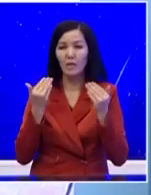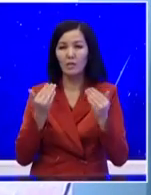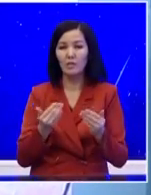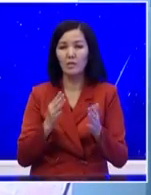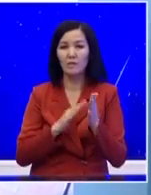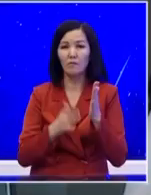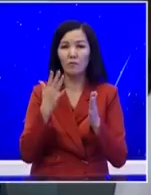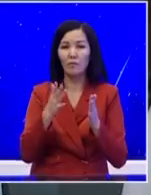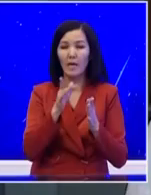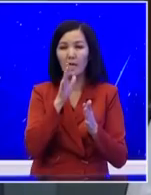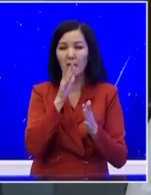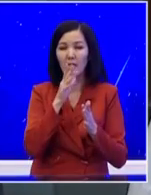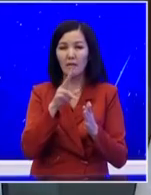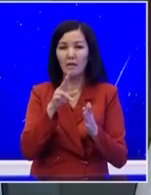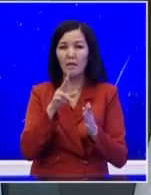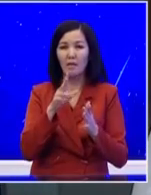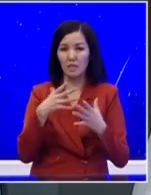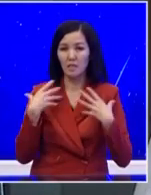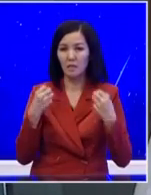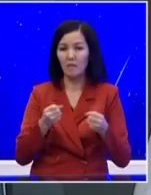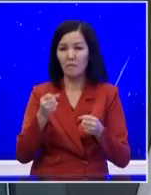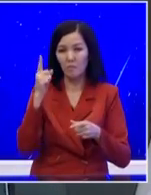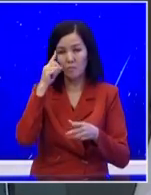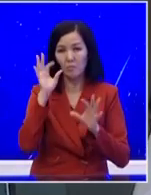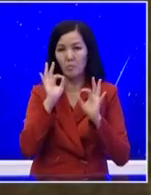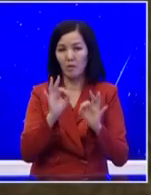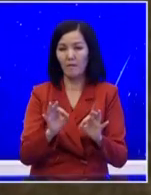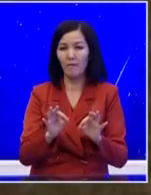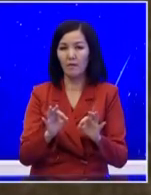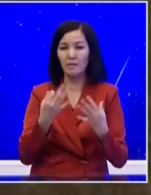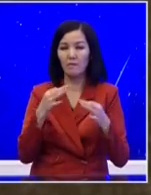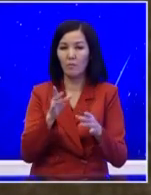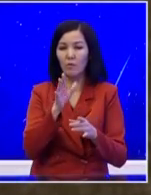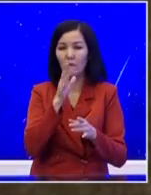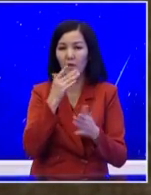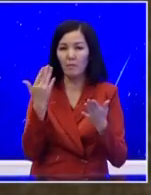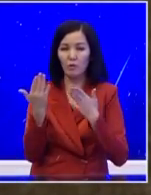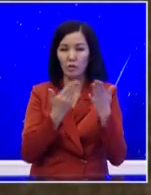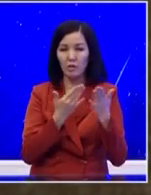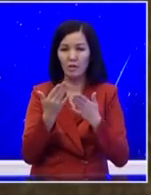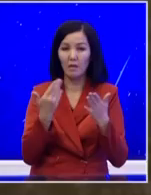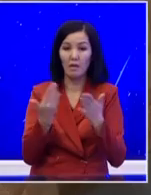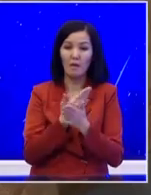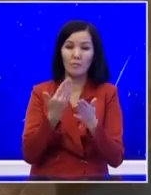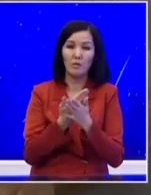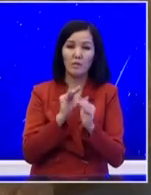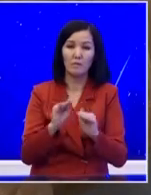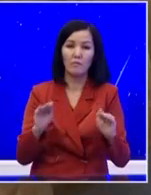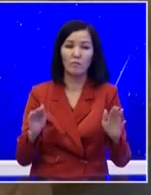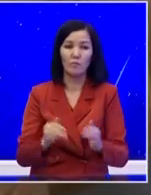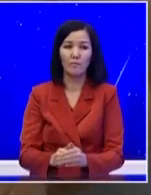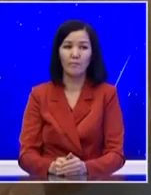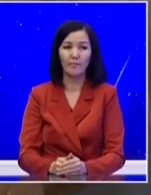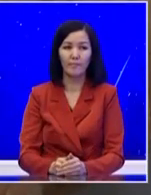возраст 95 лет, Николай Огнев в здравом уме. В свободное время читает книги и любит пообщаться со внуками.